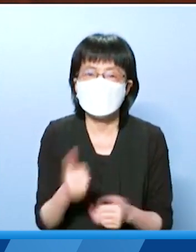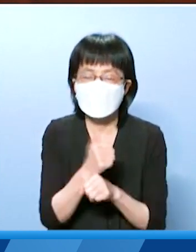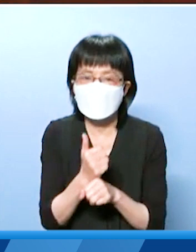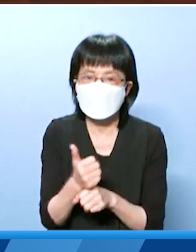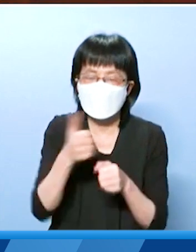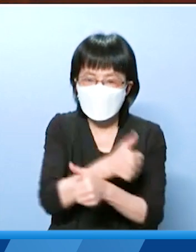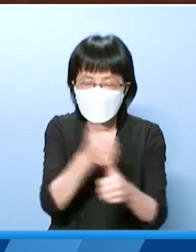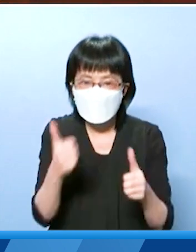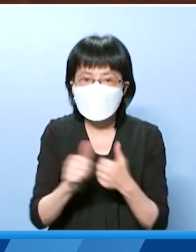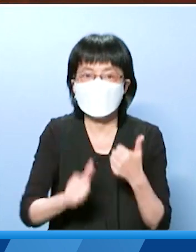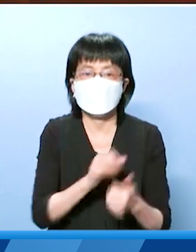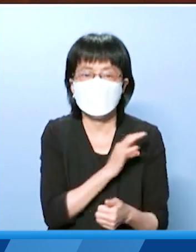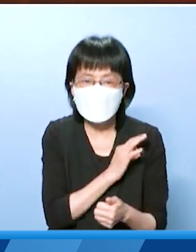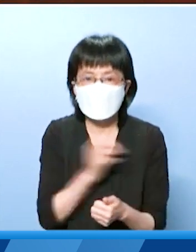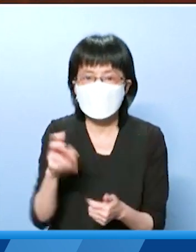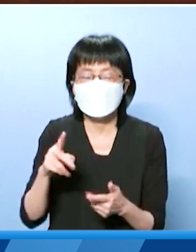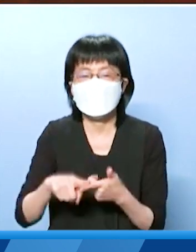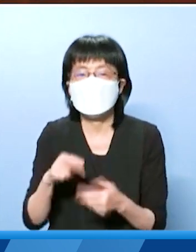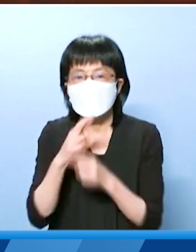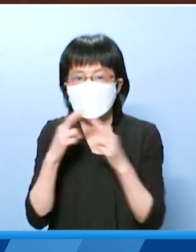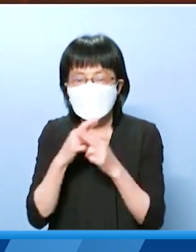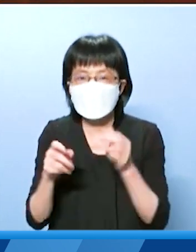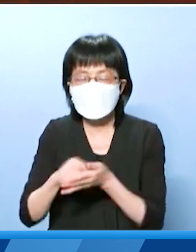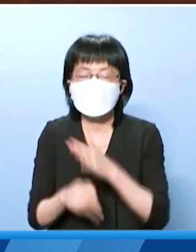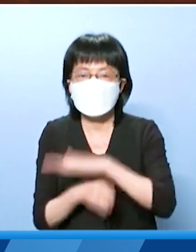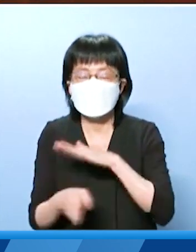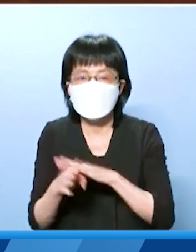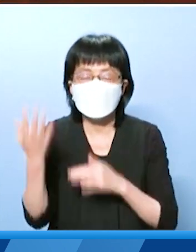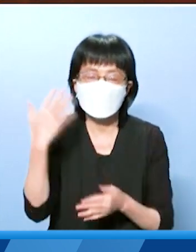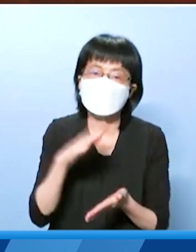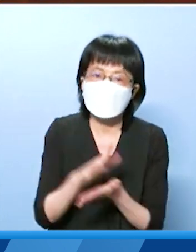員會各委員和秘書處同事在過去一年的支持，多謝。